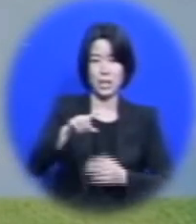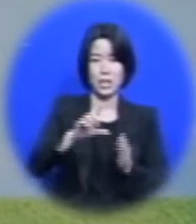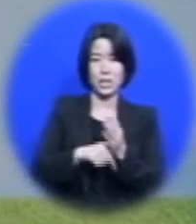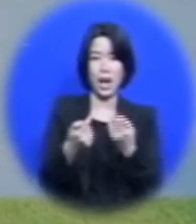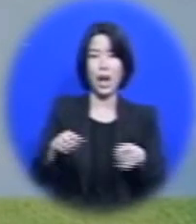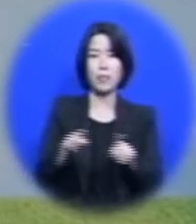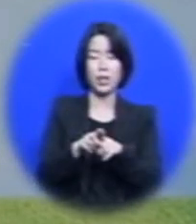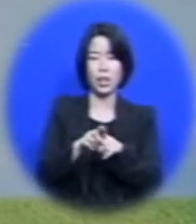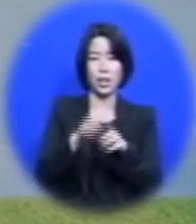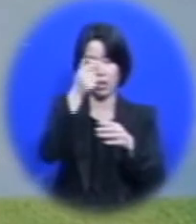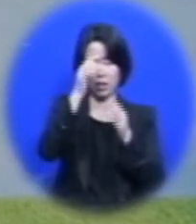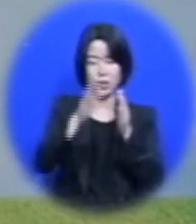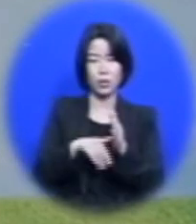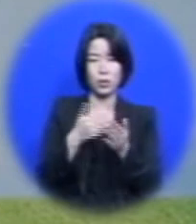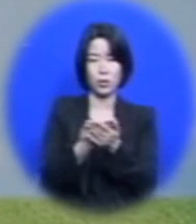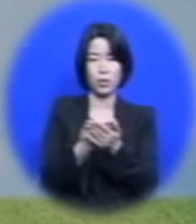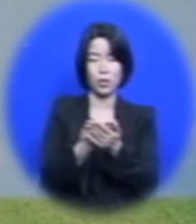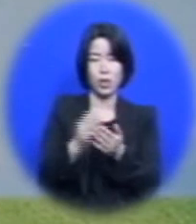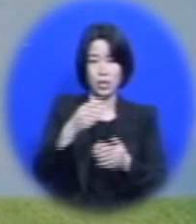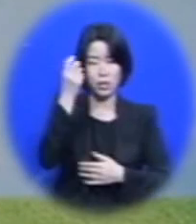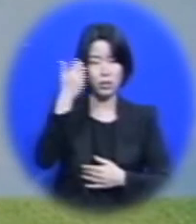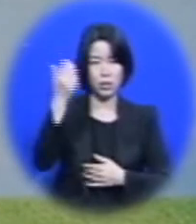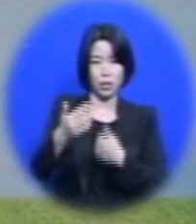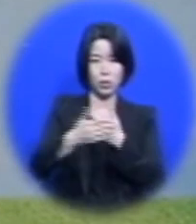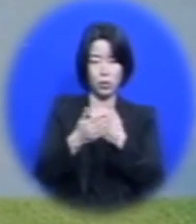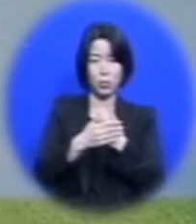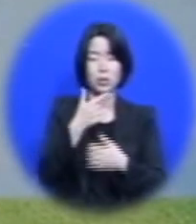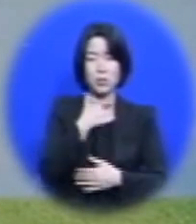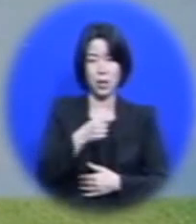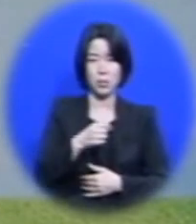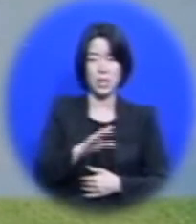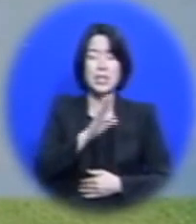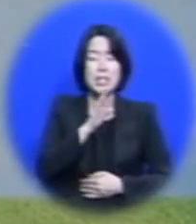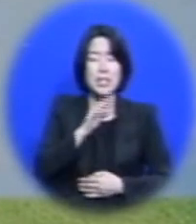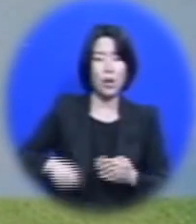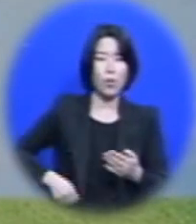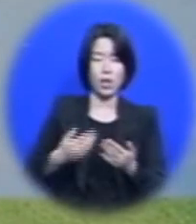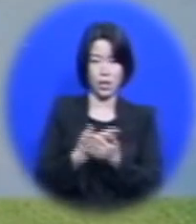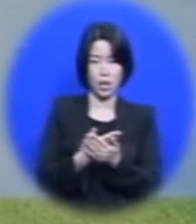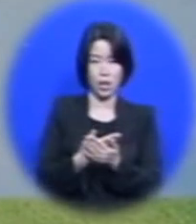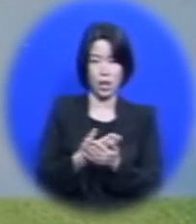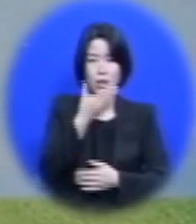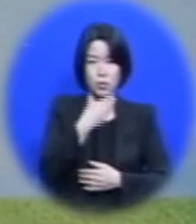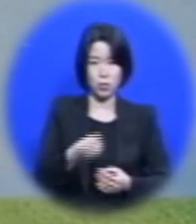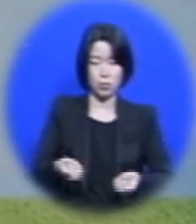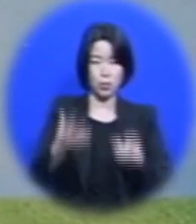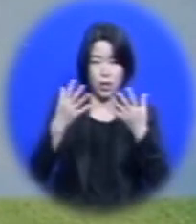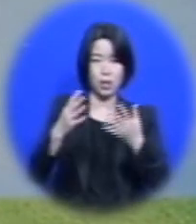기도하십시다. 성령의 도우심을 구하며 정말 진정한 회개의 축복을 우리가 누릴